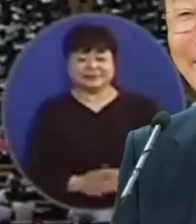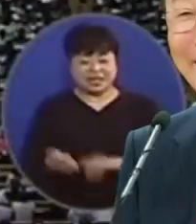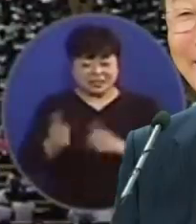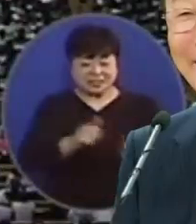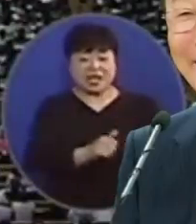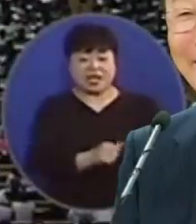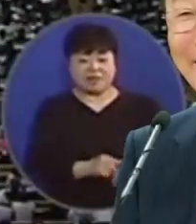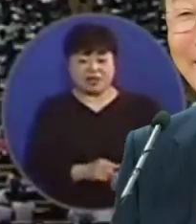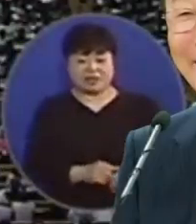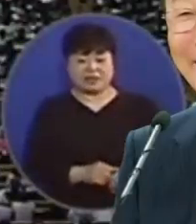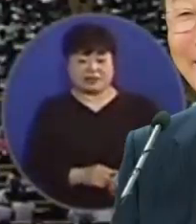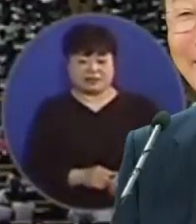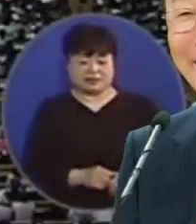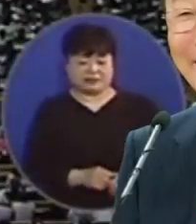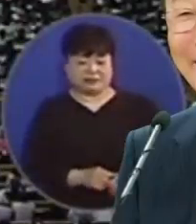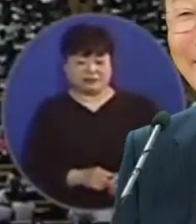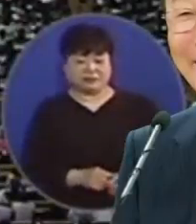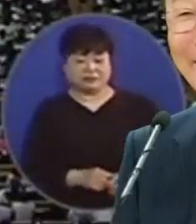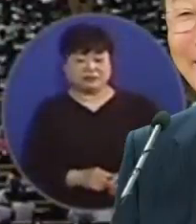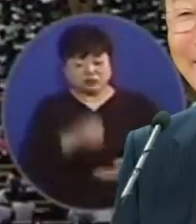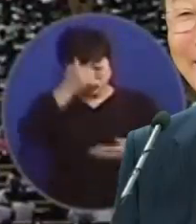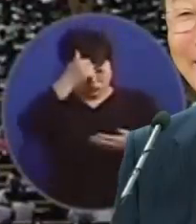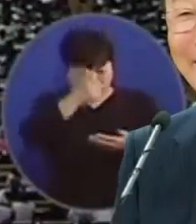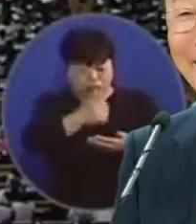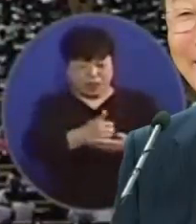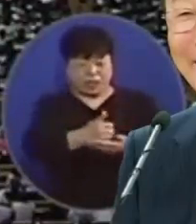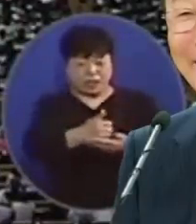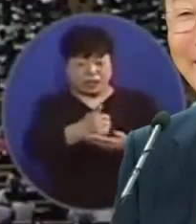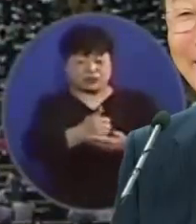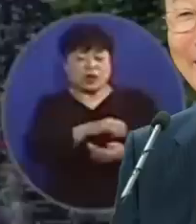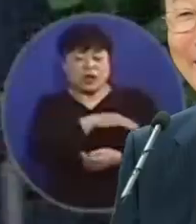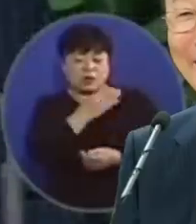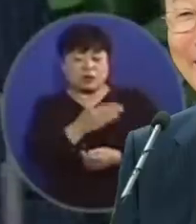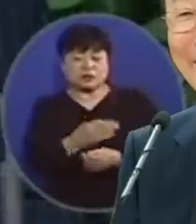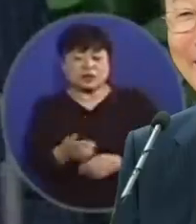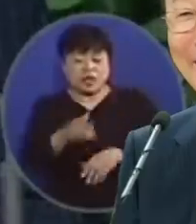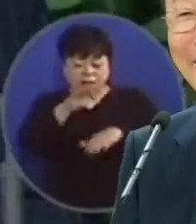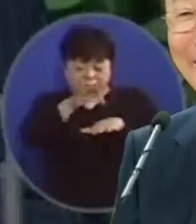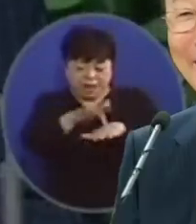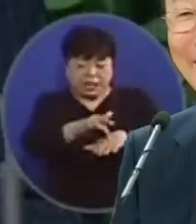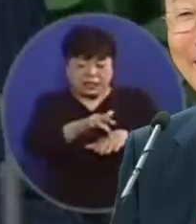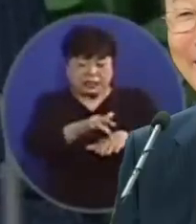사망이 쏘는 것은 죄요 죄의 권세는 마귀에 있는데 죄도 마귀도 다